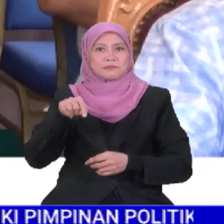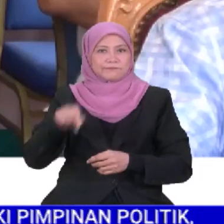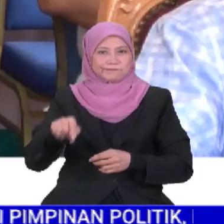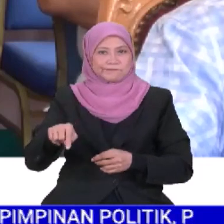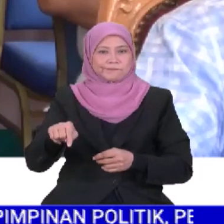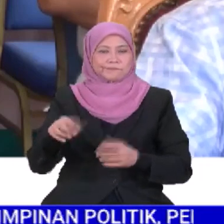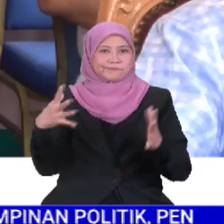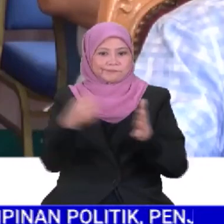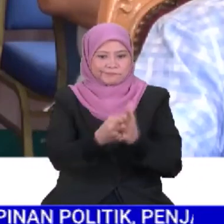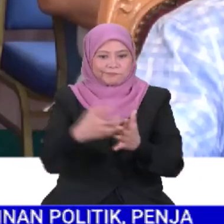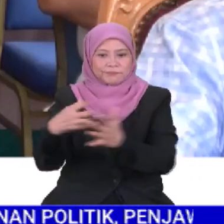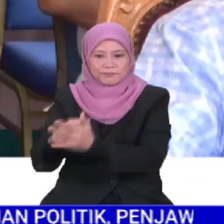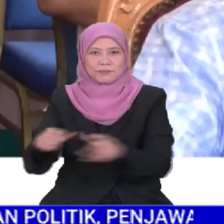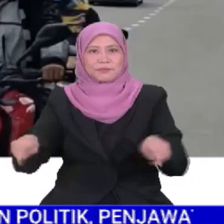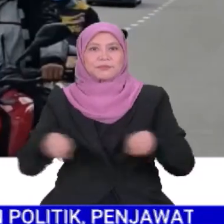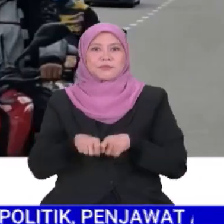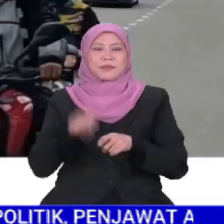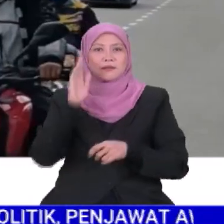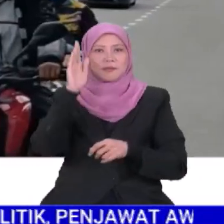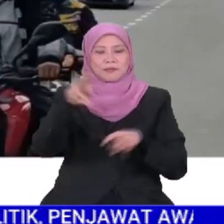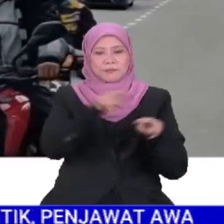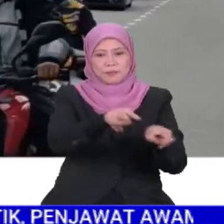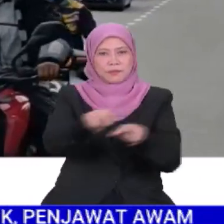PDRM dan juga Ok Payung.